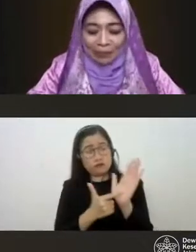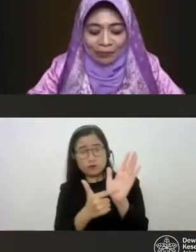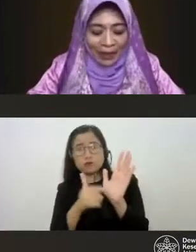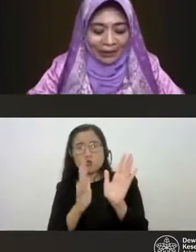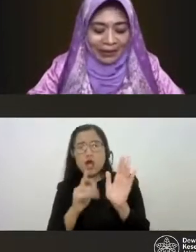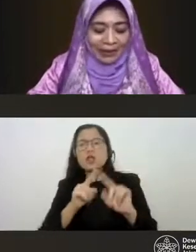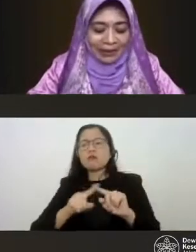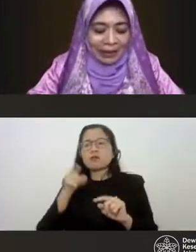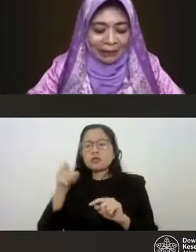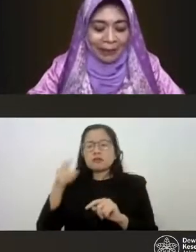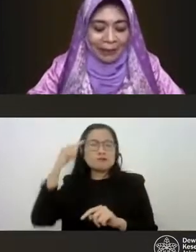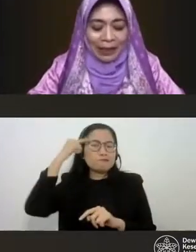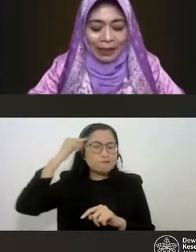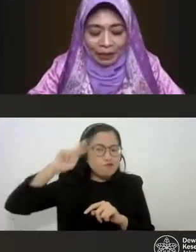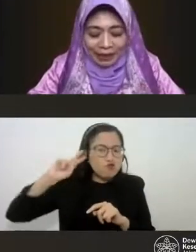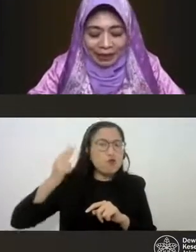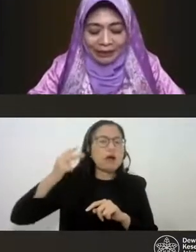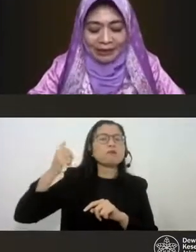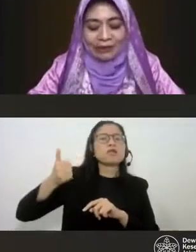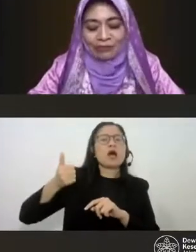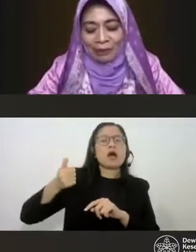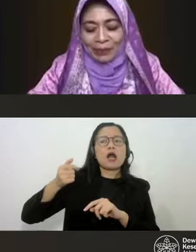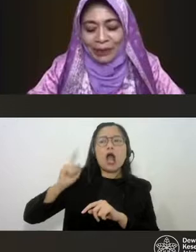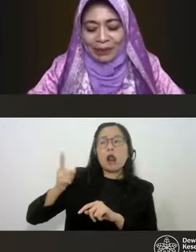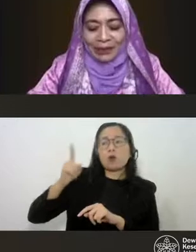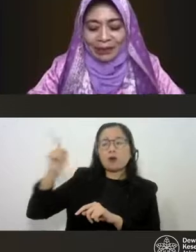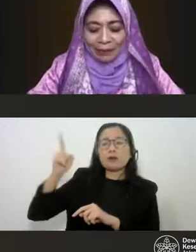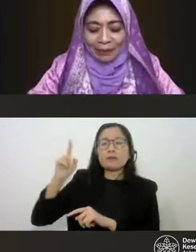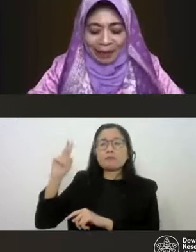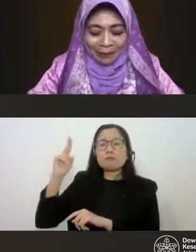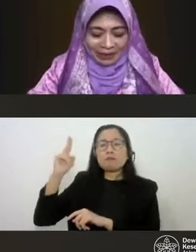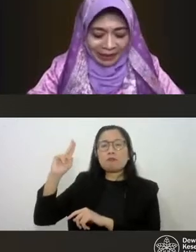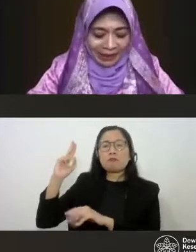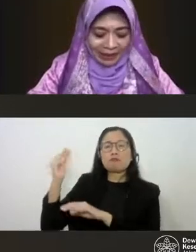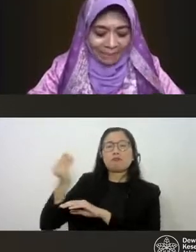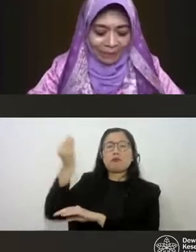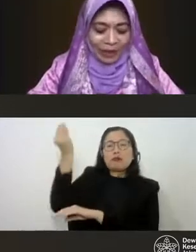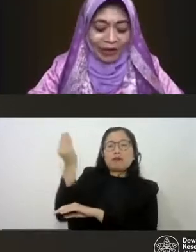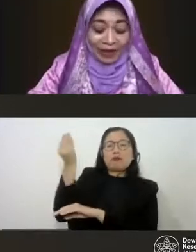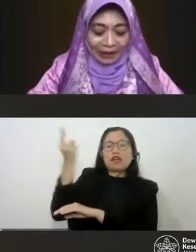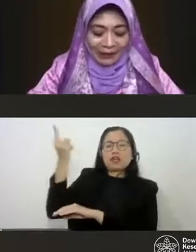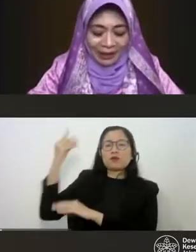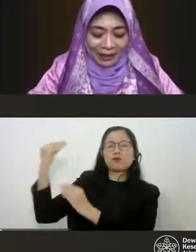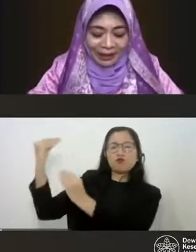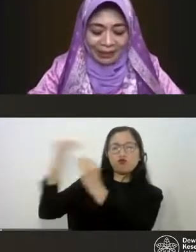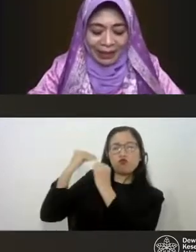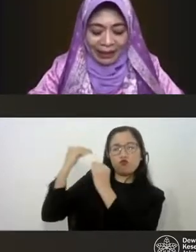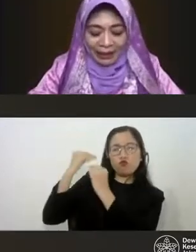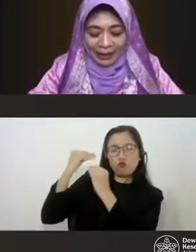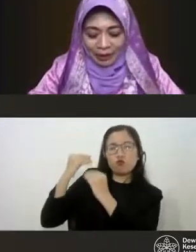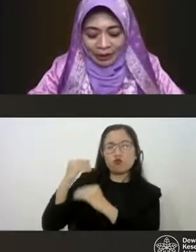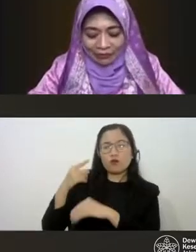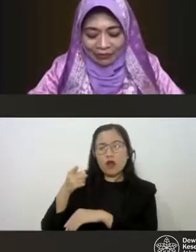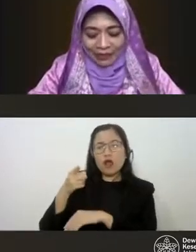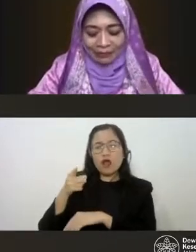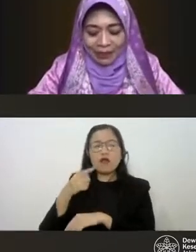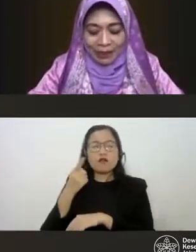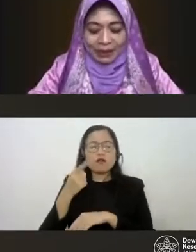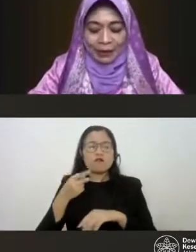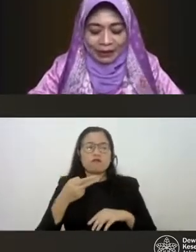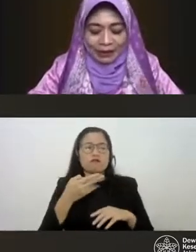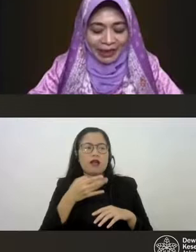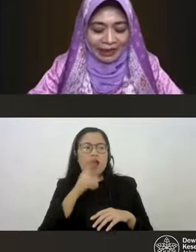akan berubah jika mendapatkan doktrin dari pemimpin yang mereka percayai. Fatalnya lagi bagi kalangan